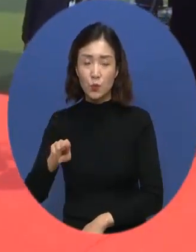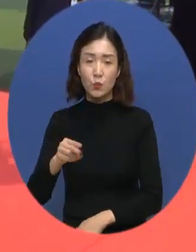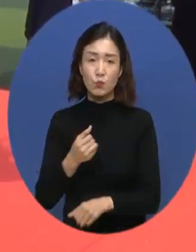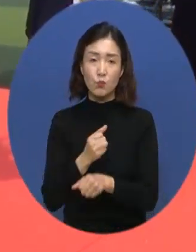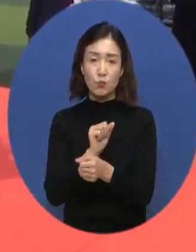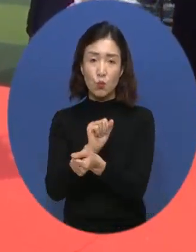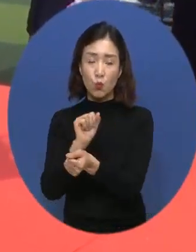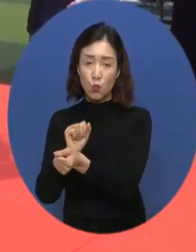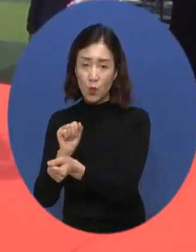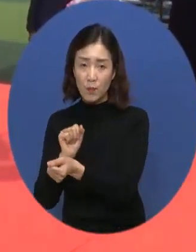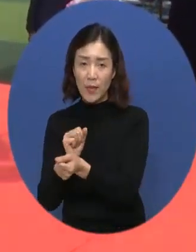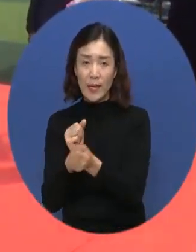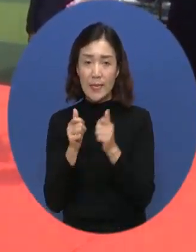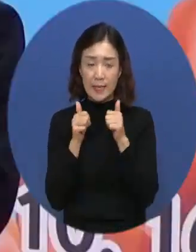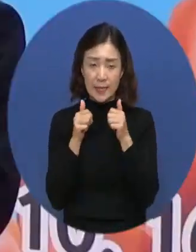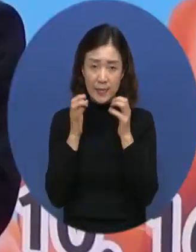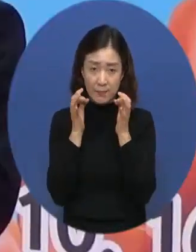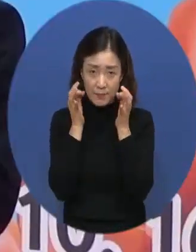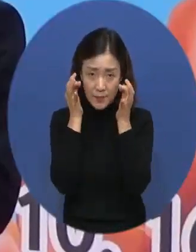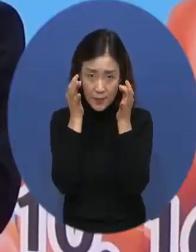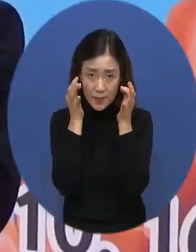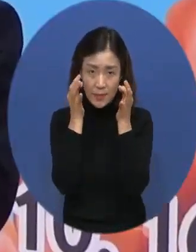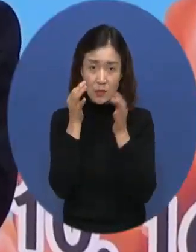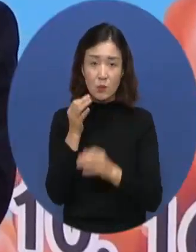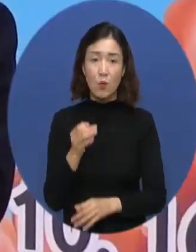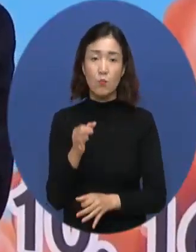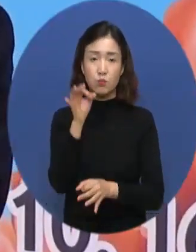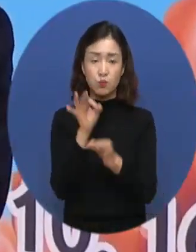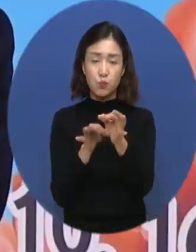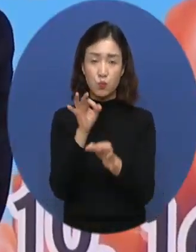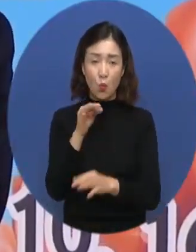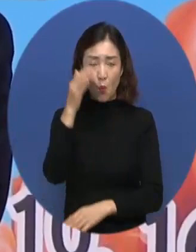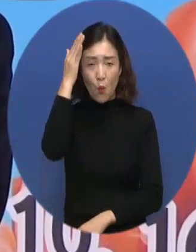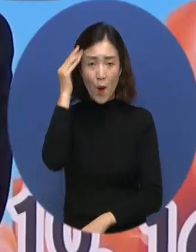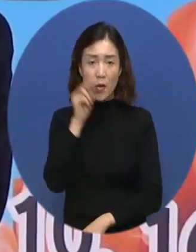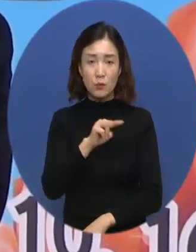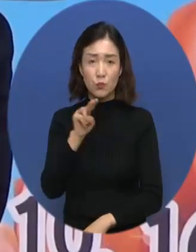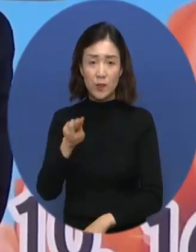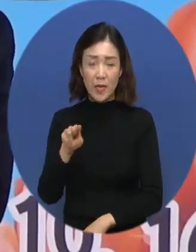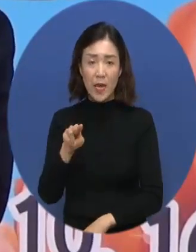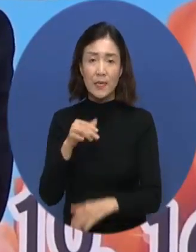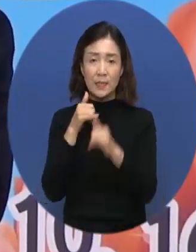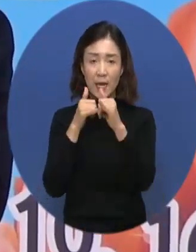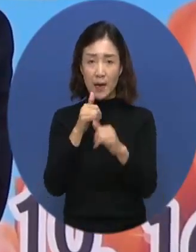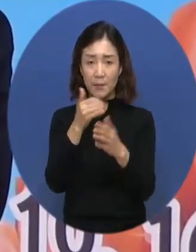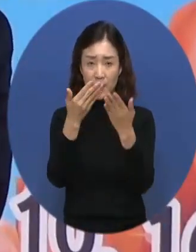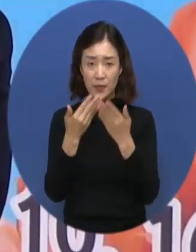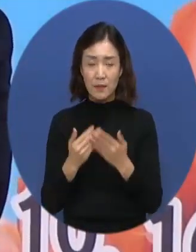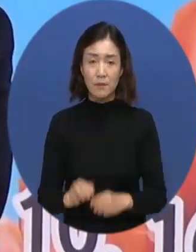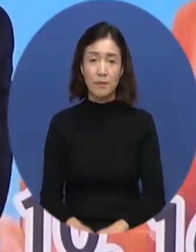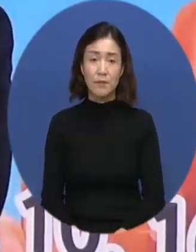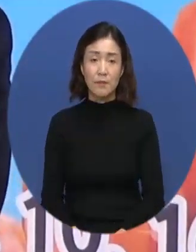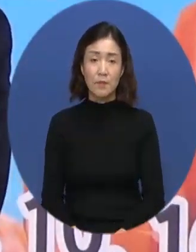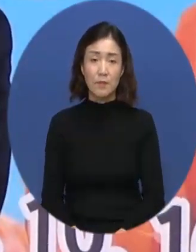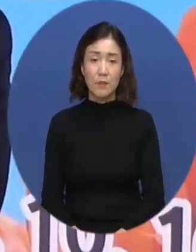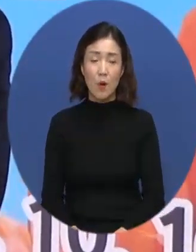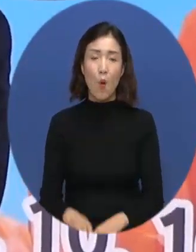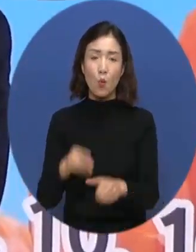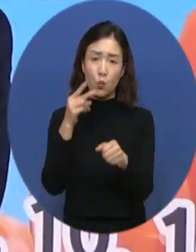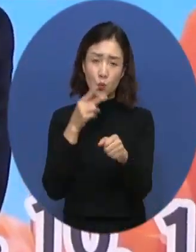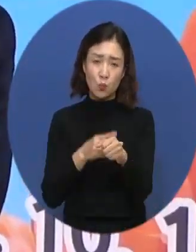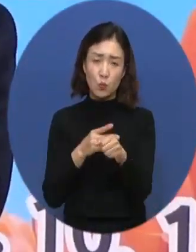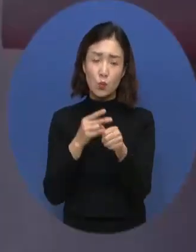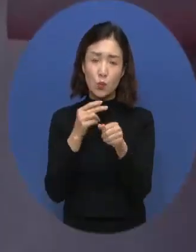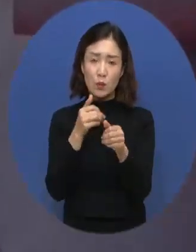바둑 기사의 수상이 눈에 띄었네요. 해설사도 교수님으로 나오셔서 양평군에 대한 홍보를 많이